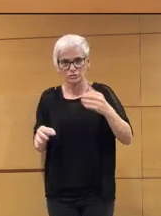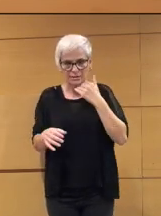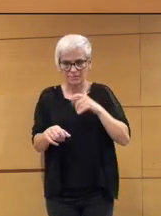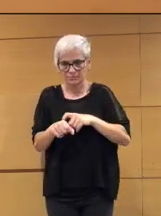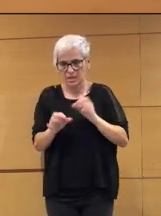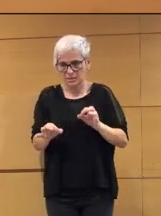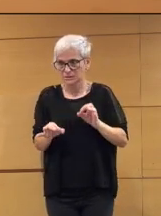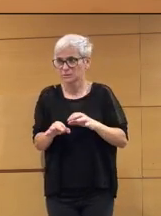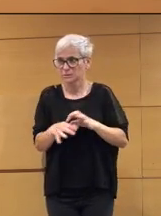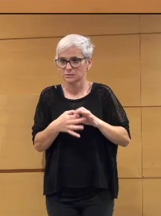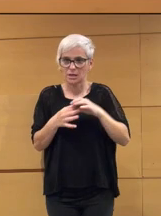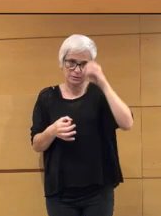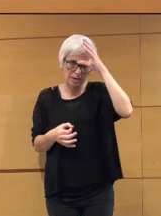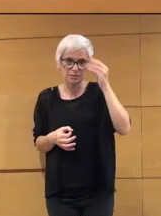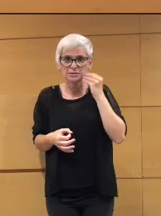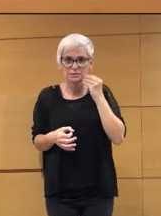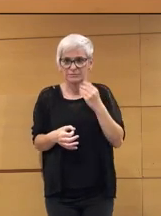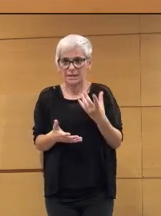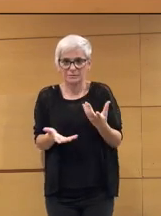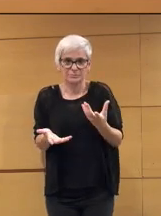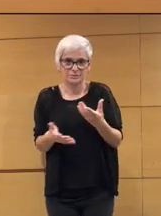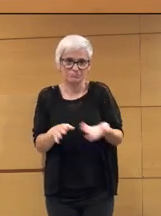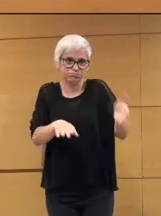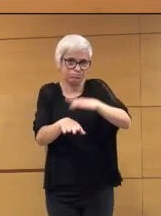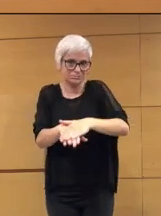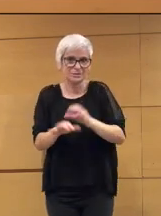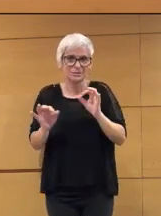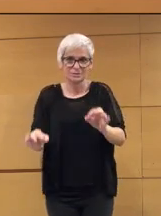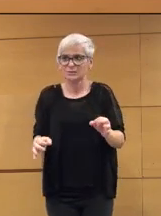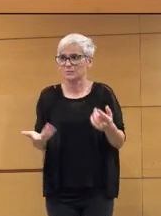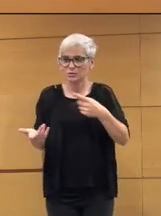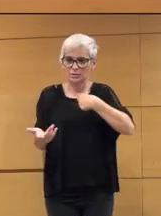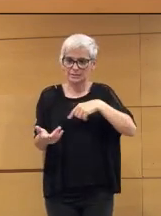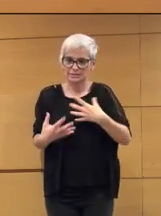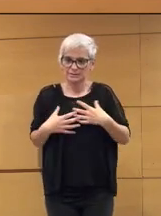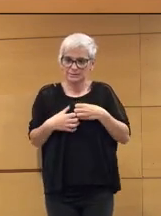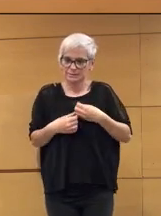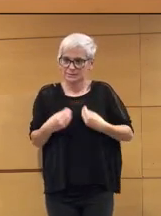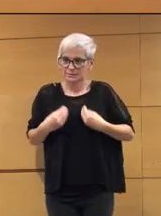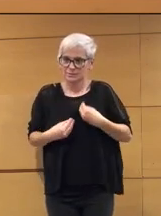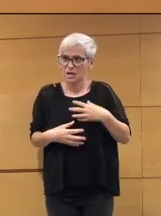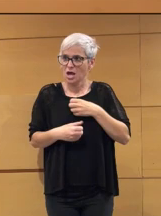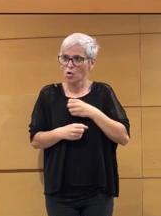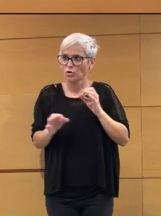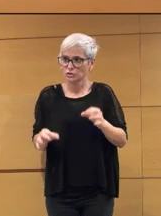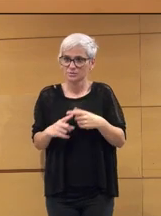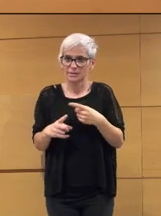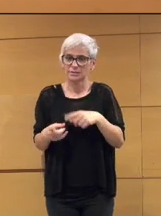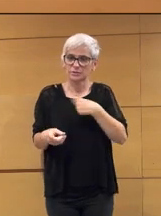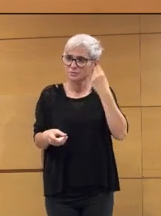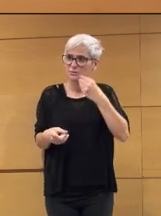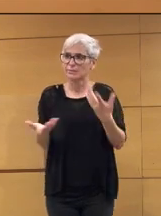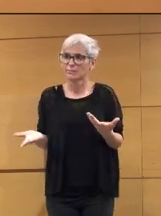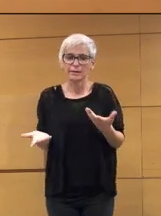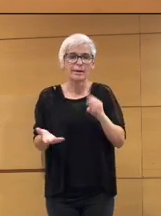i que la intel·ligència artificial se'ns venjarà. Però clar, entengueu la nostra angoixa, que molts hem vingut aquí potser dient, bueno, molt bé, com es fa